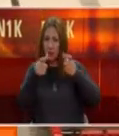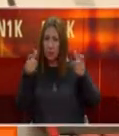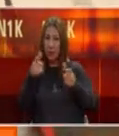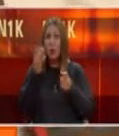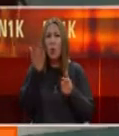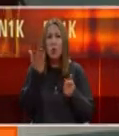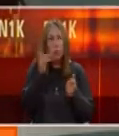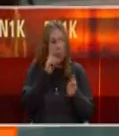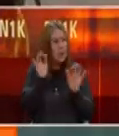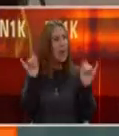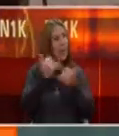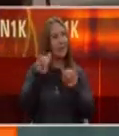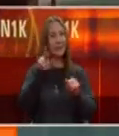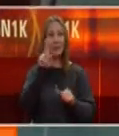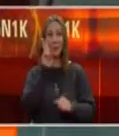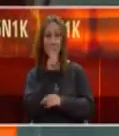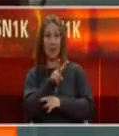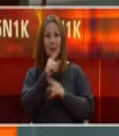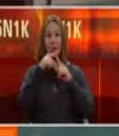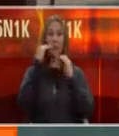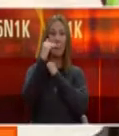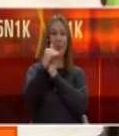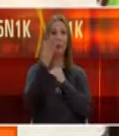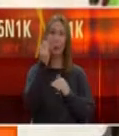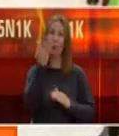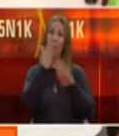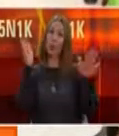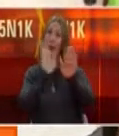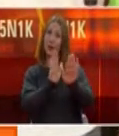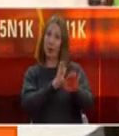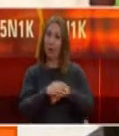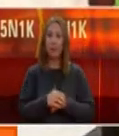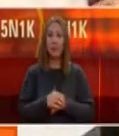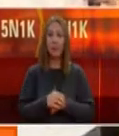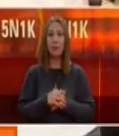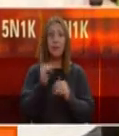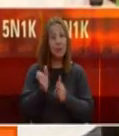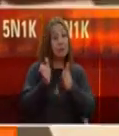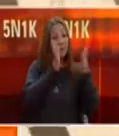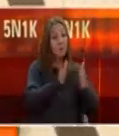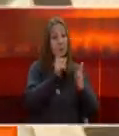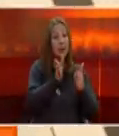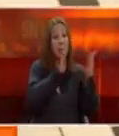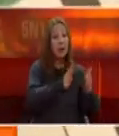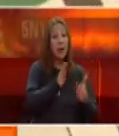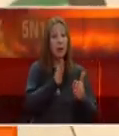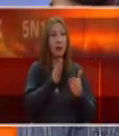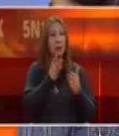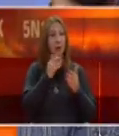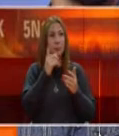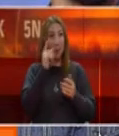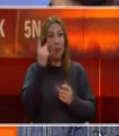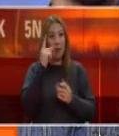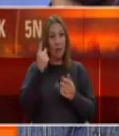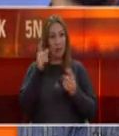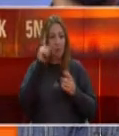derece eğlenceli bir şey olarak görmeleri toplum için çok çok büyük bir katkı. Yani bir taraftan katma değerli üretim